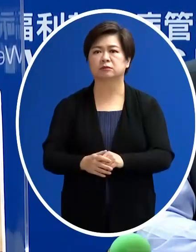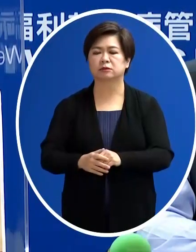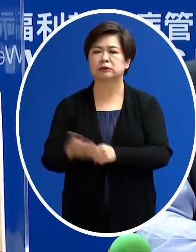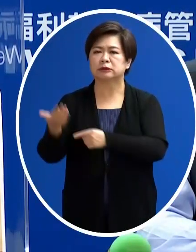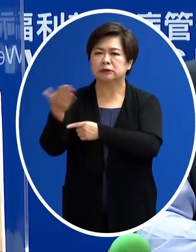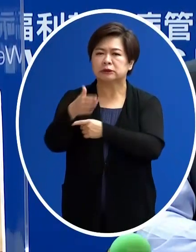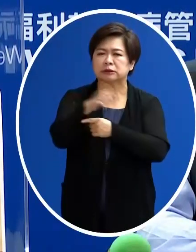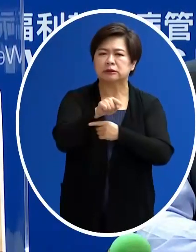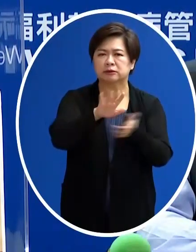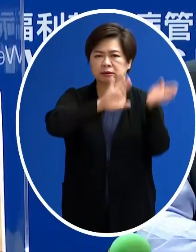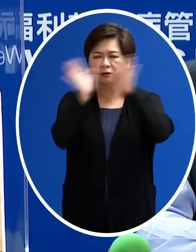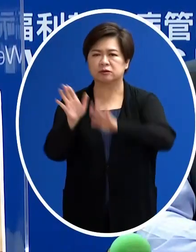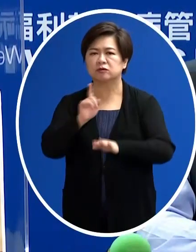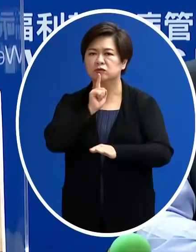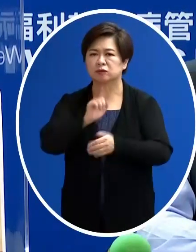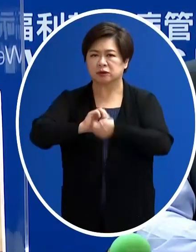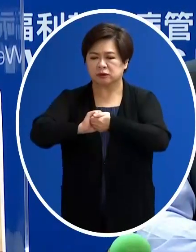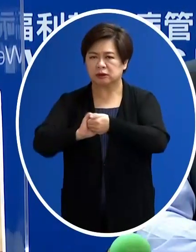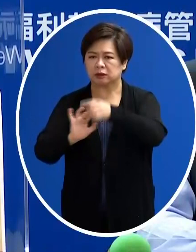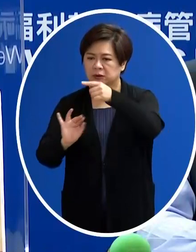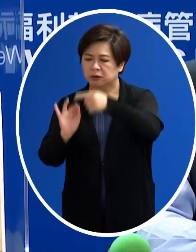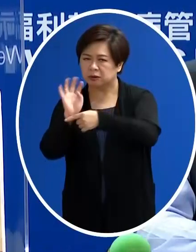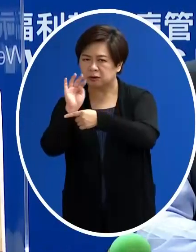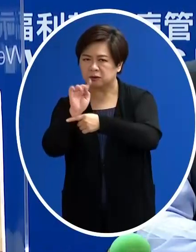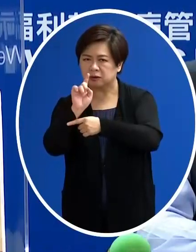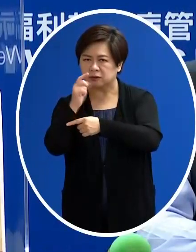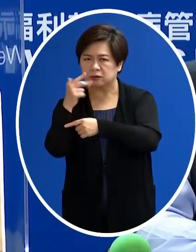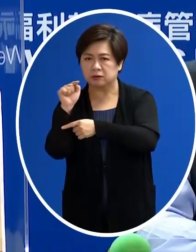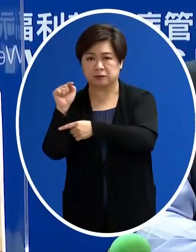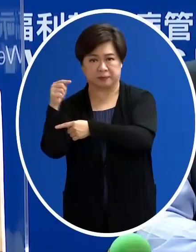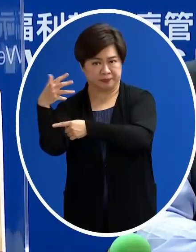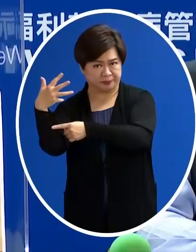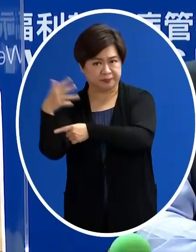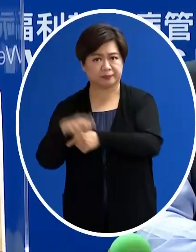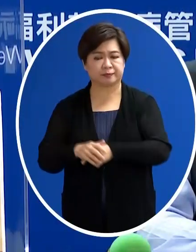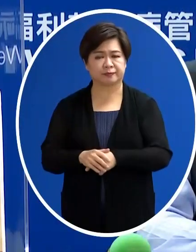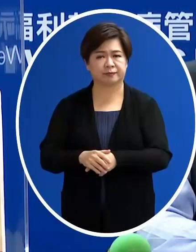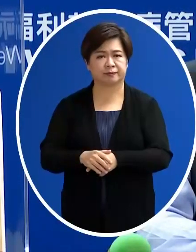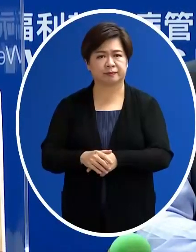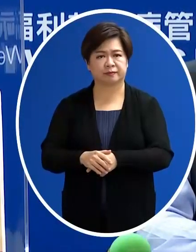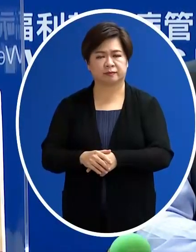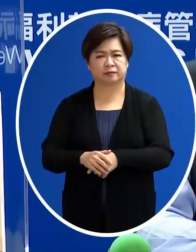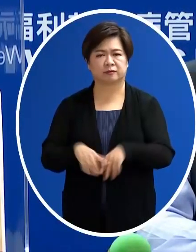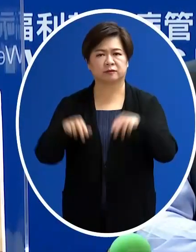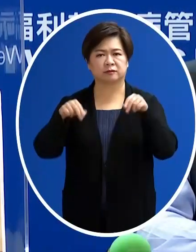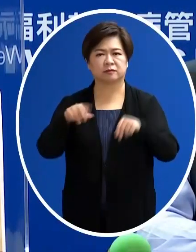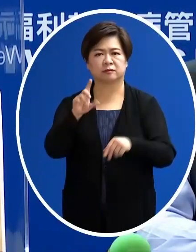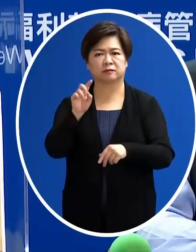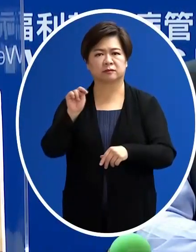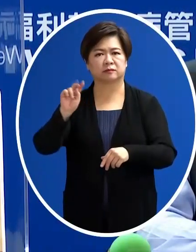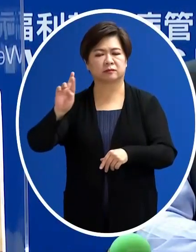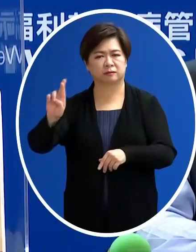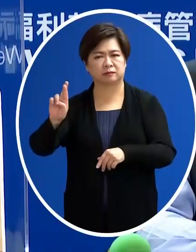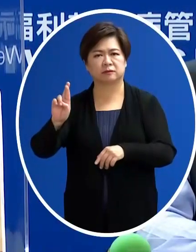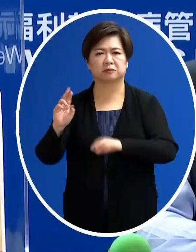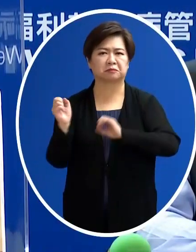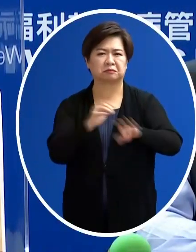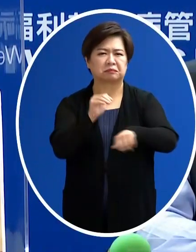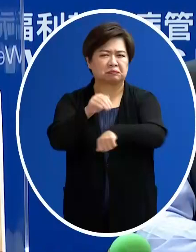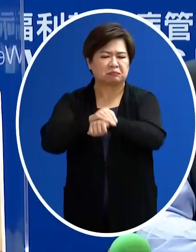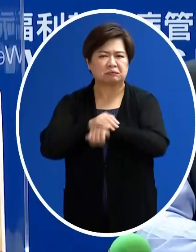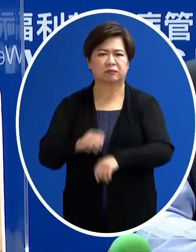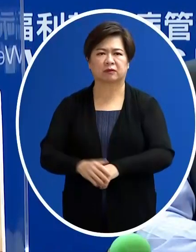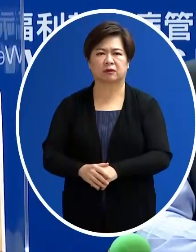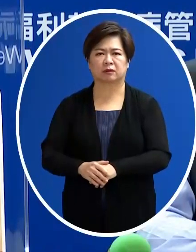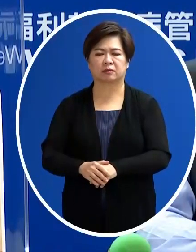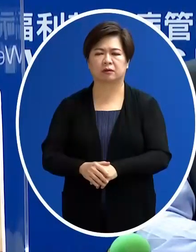有一定比例，哈，我记得是17.8%，是有签 DNR， 哈，那只跟大家讲错有这